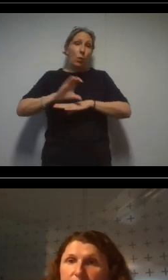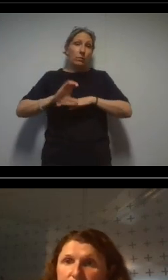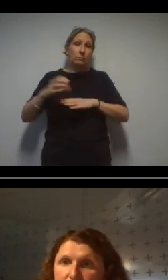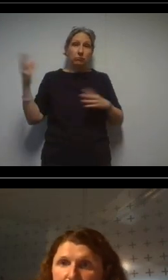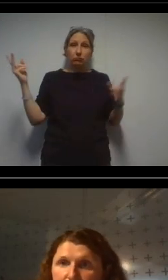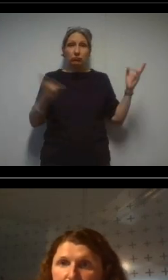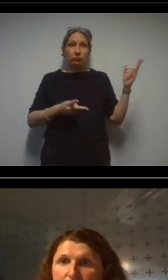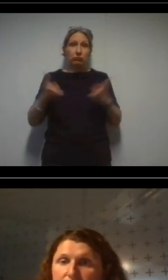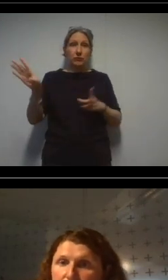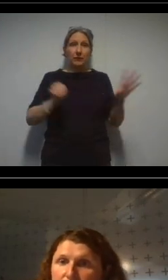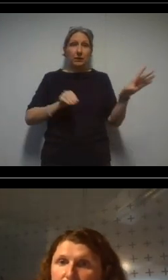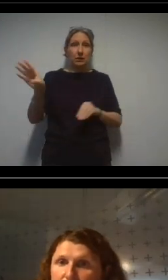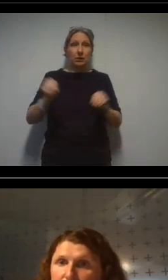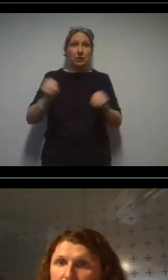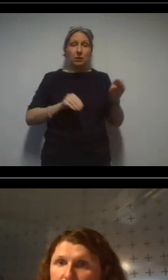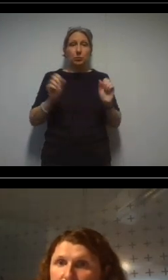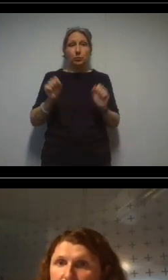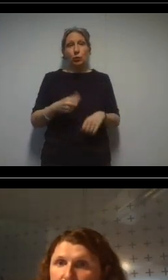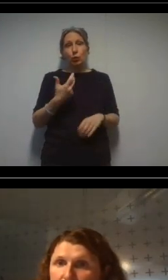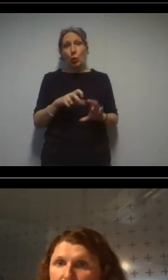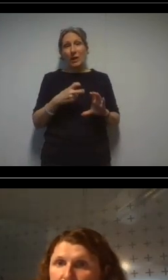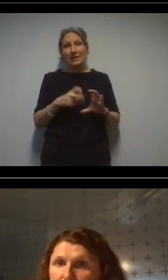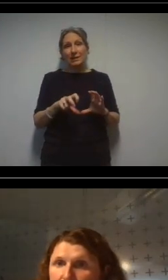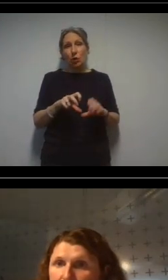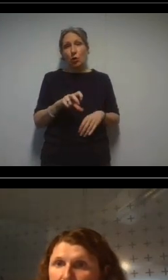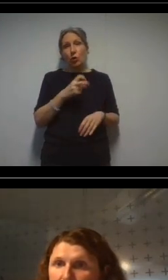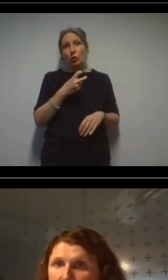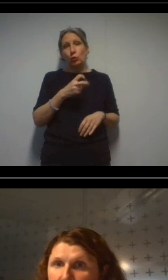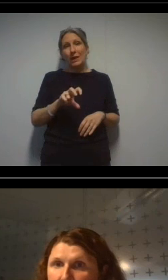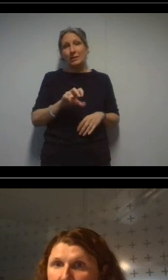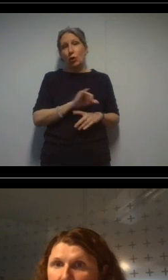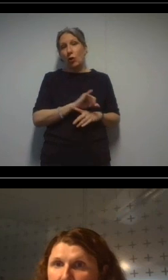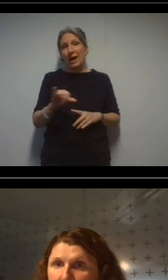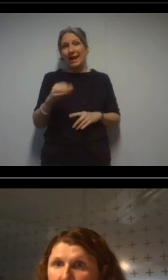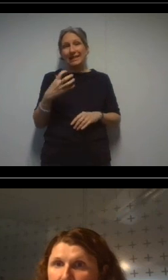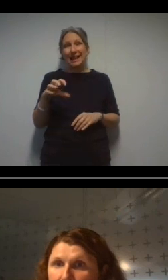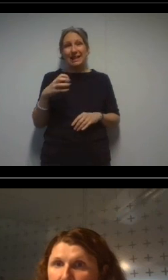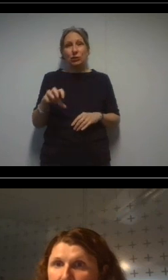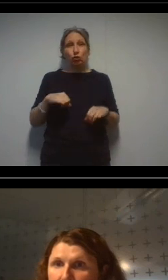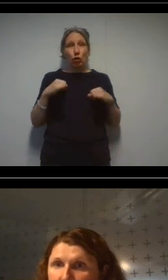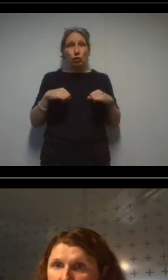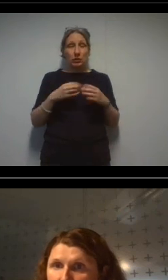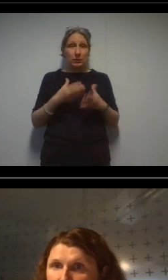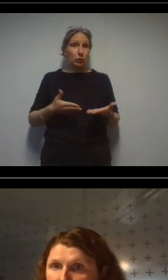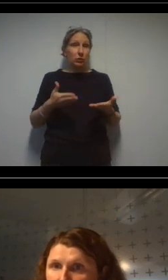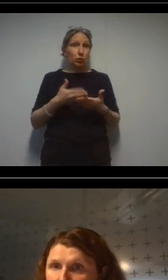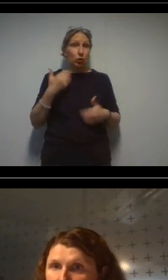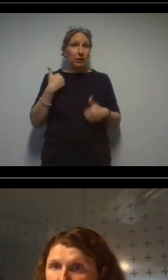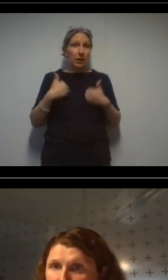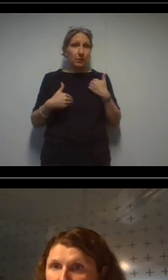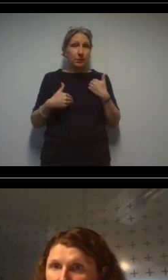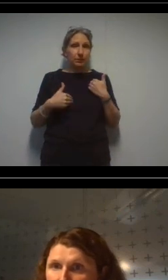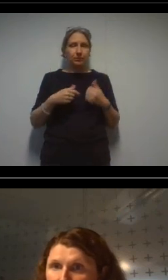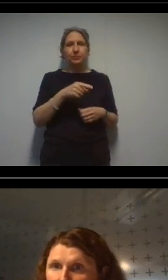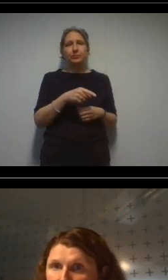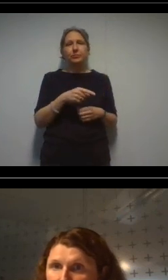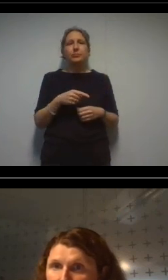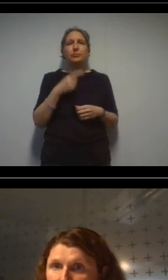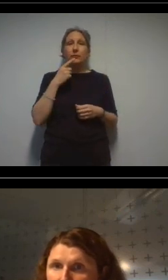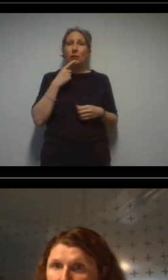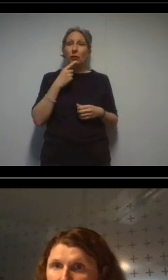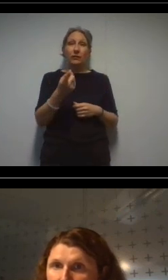entre 300 et 500 jeunes en situation de handicap. Ce sont des jeunes qui viennent de l'ensemble de l'académie.